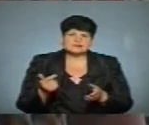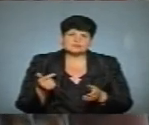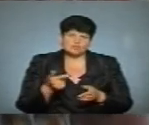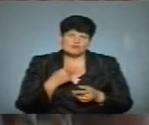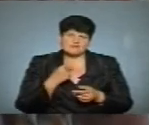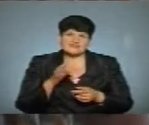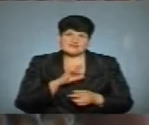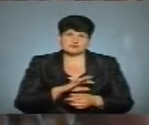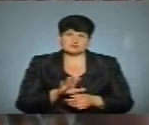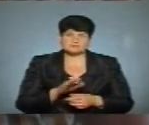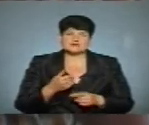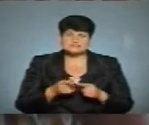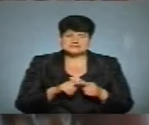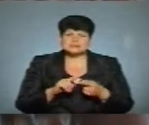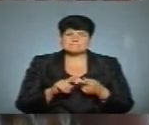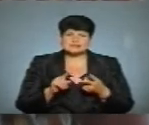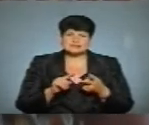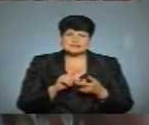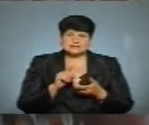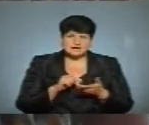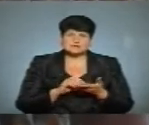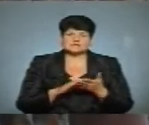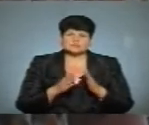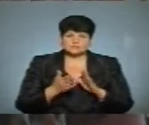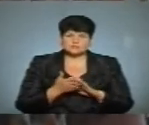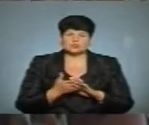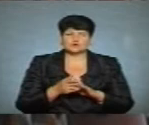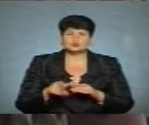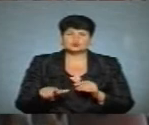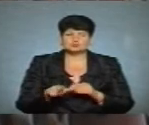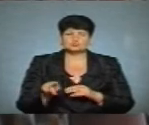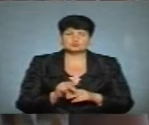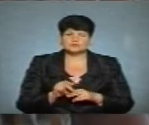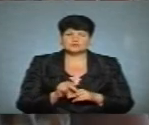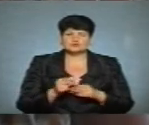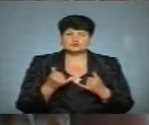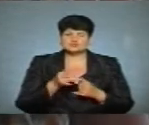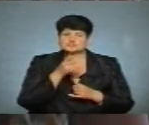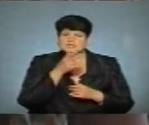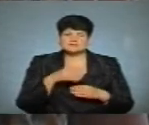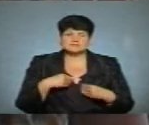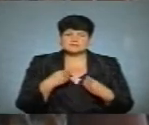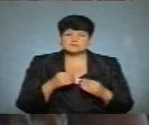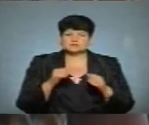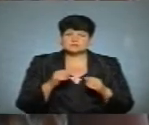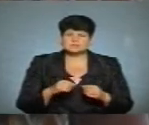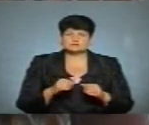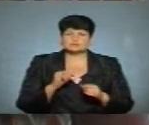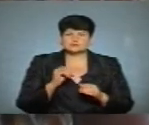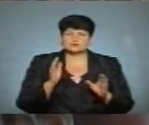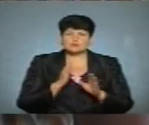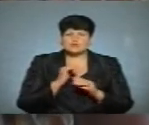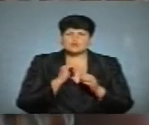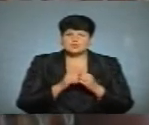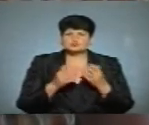використовується. Ми це питання узгодили, дорога буде поремонтована. На даний час нам не дає можливості негода, тому що кожного